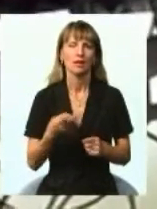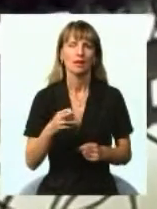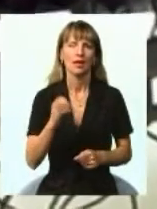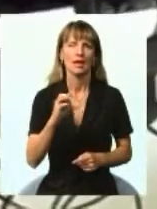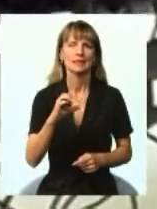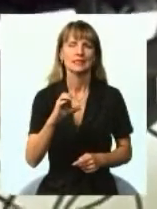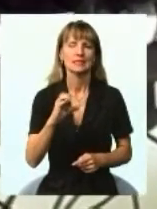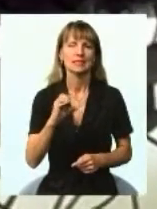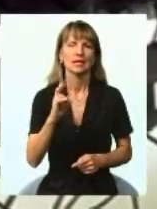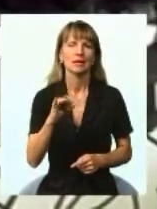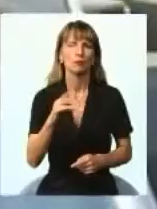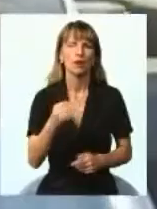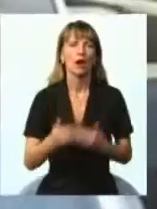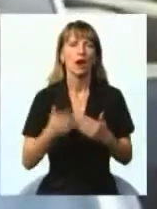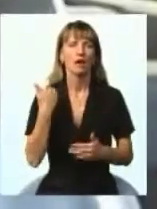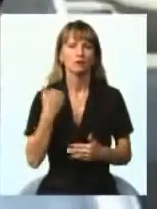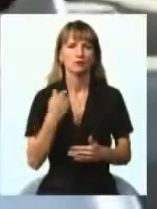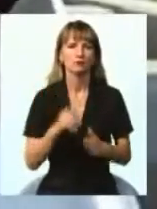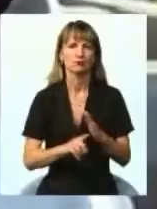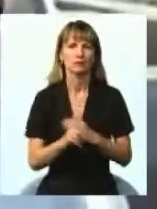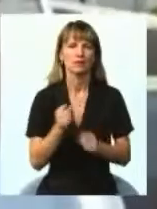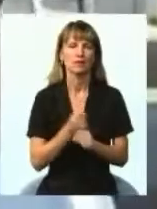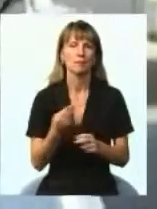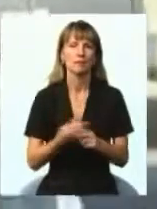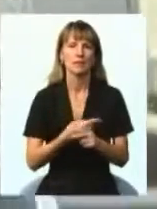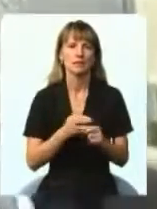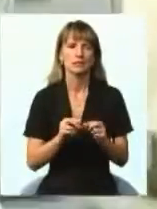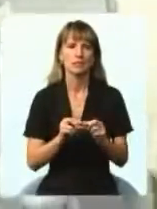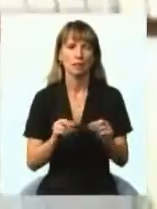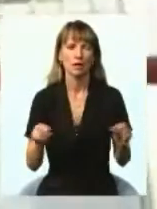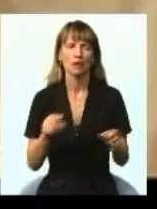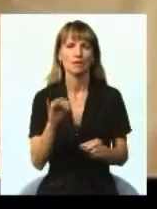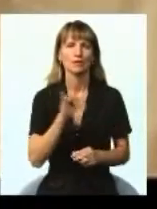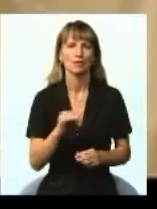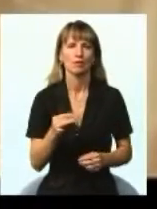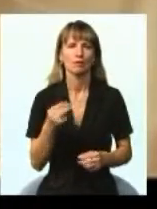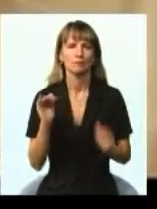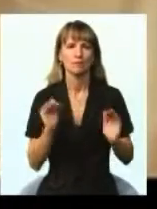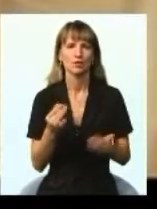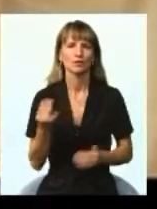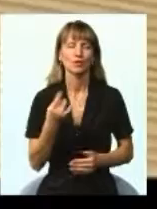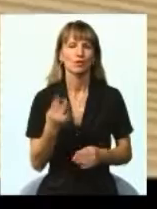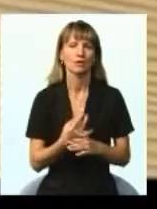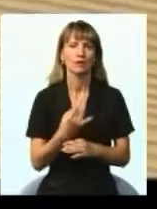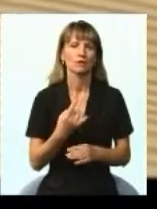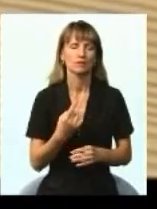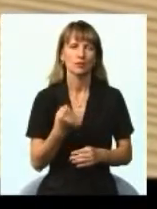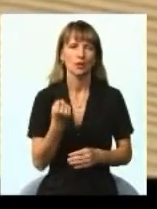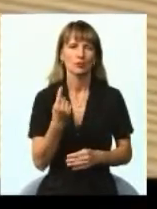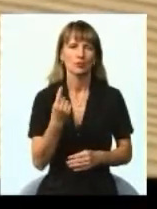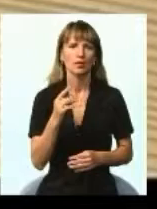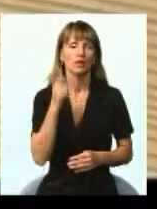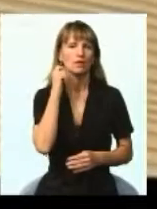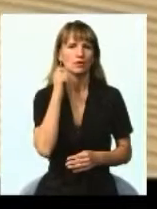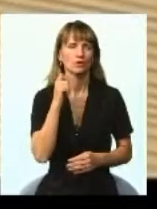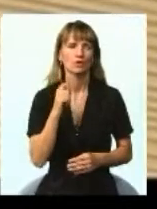спершу морозиво продавалось без палички. Її створення є не менш цікавим та дивовижним. Одного разу 11-річний Френк Епперсон забув